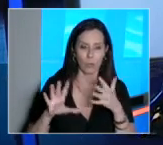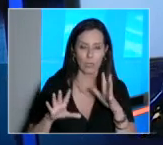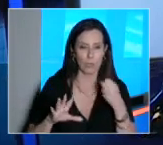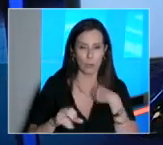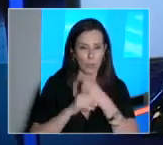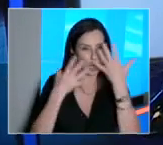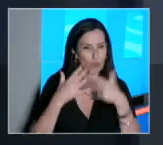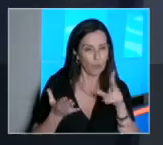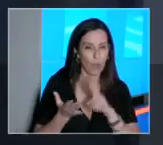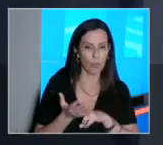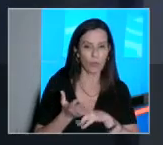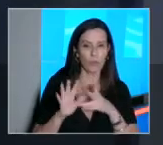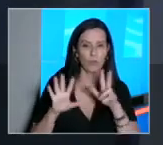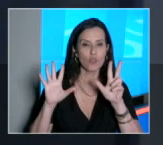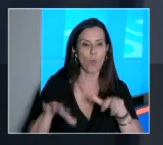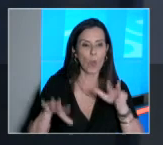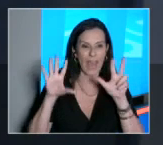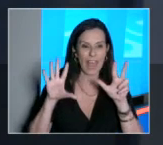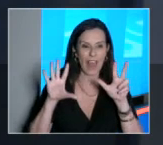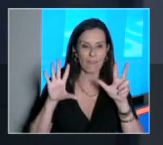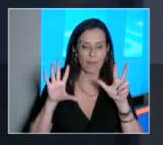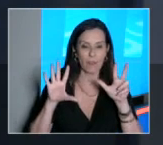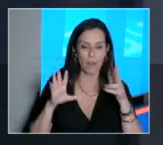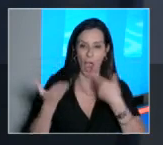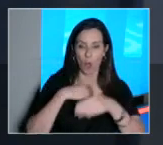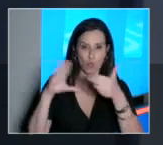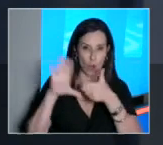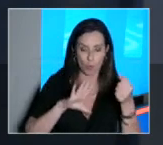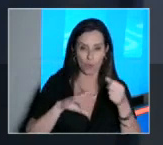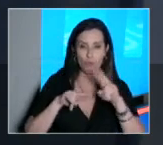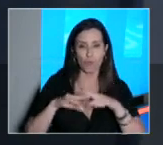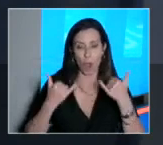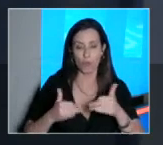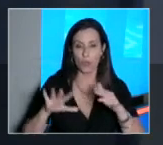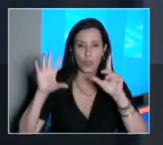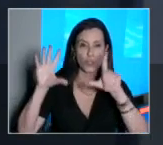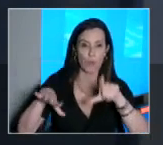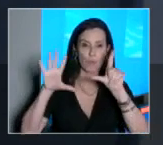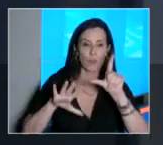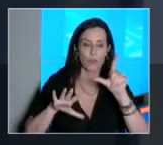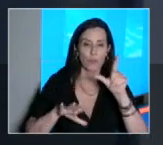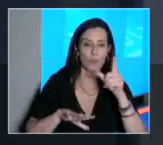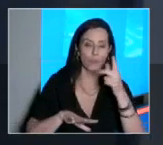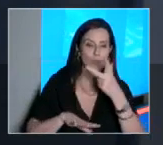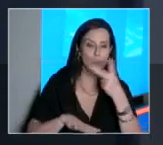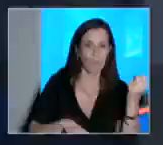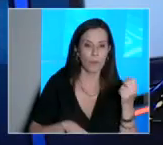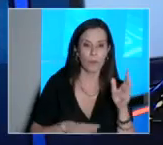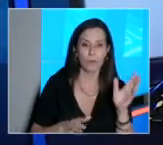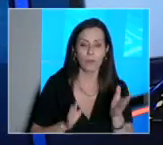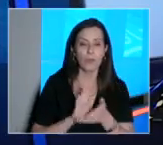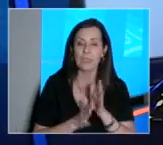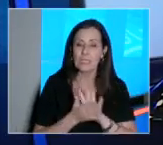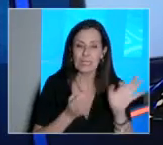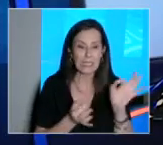אם אני עושה חישוב נכון, היו 8,000, עלו עוד 600, כרגע יש 7,000 ומשהו. וזה כל הסיפור.